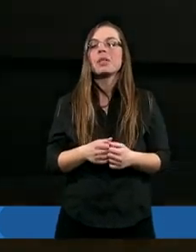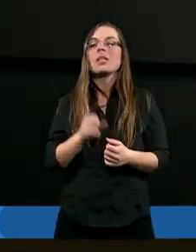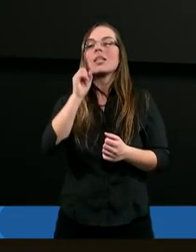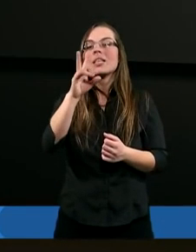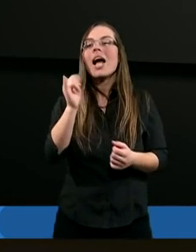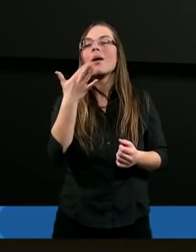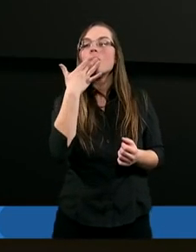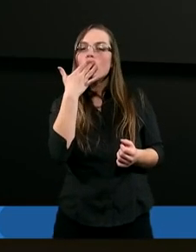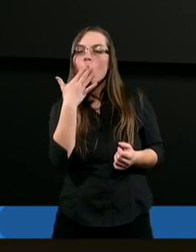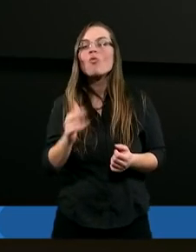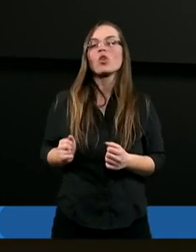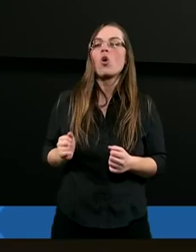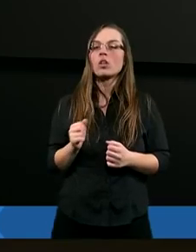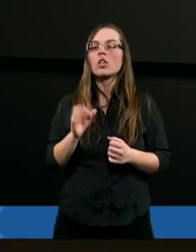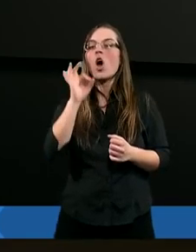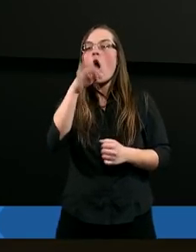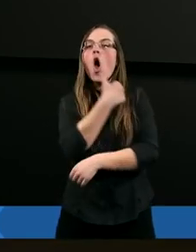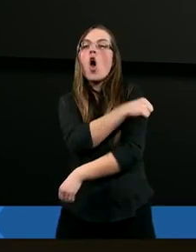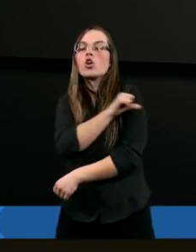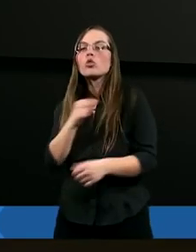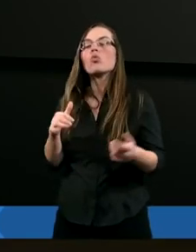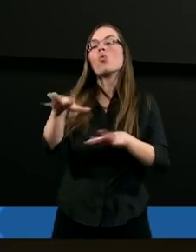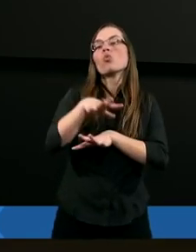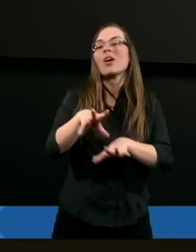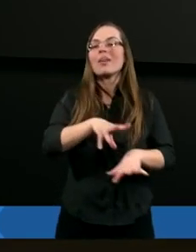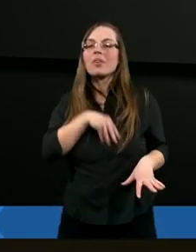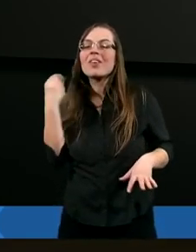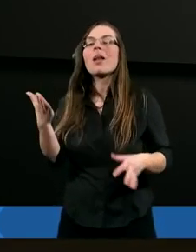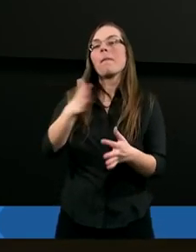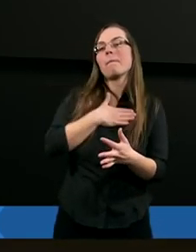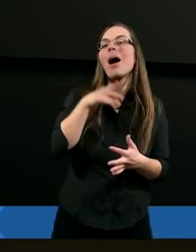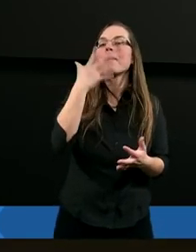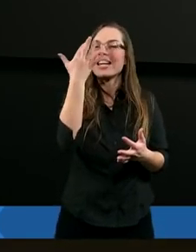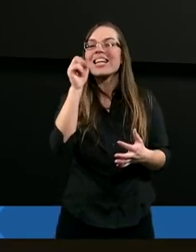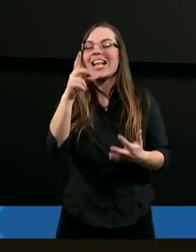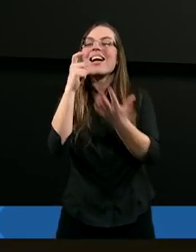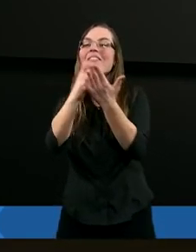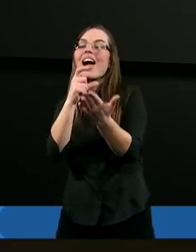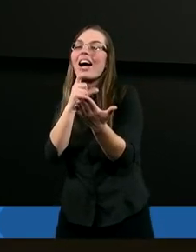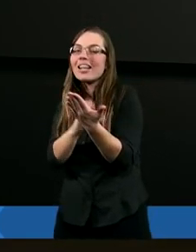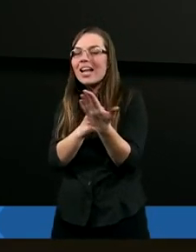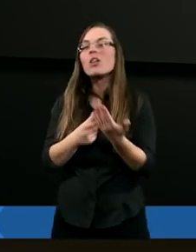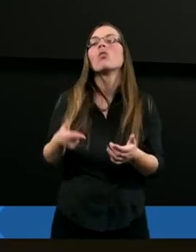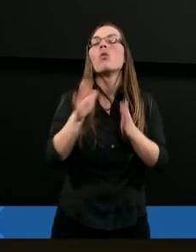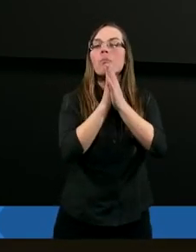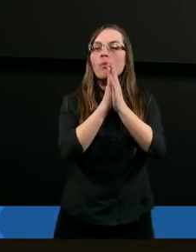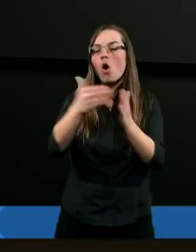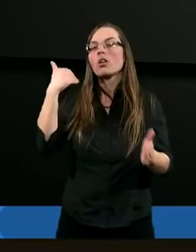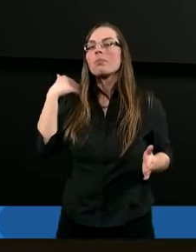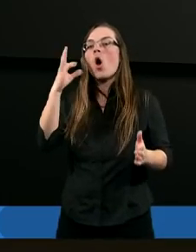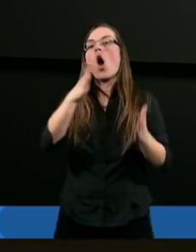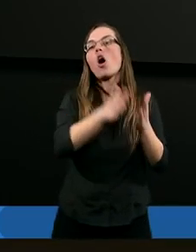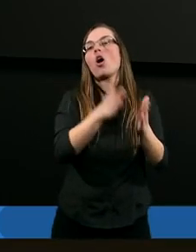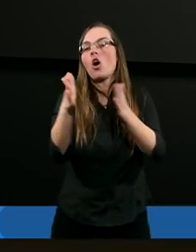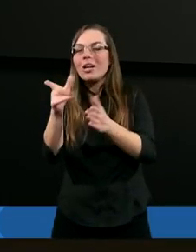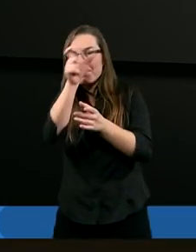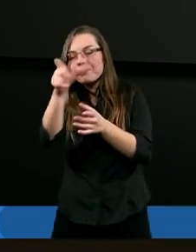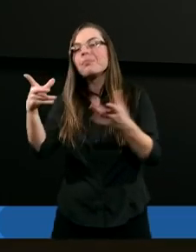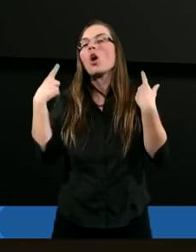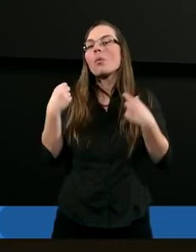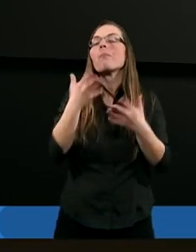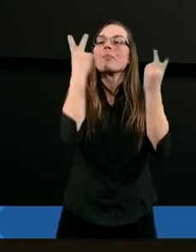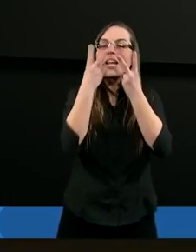Zacznijmy więc od chrztu Duchem Świętym. Mamy kilka takich wersetów. Prosiłbym o kolejne